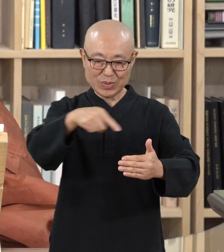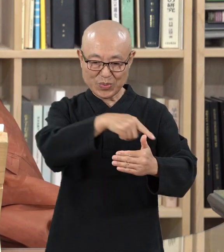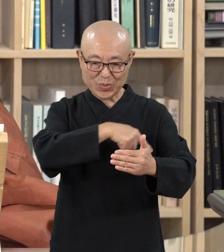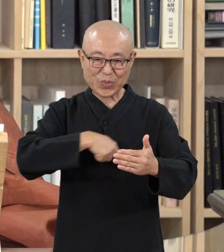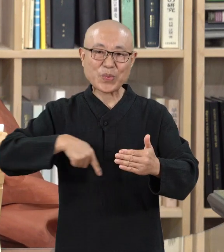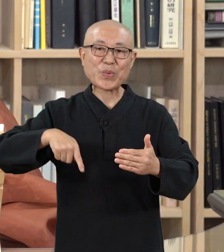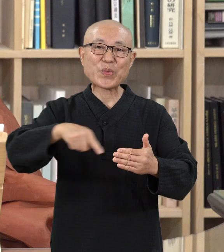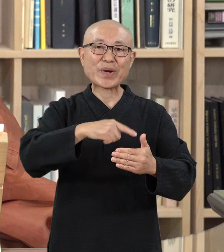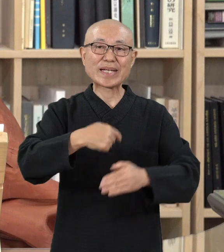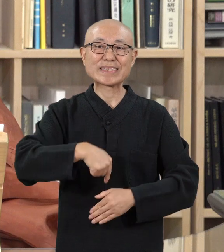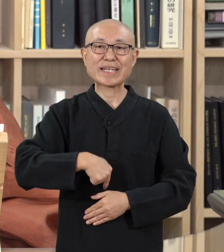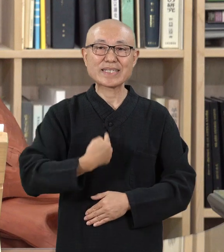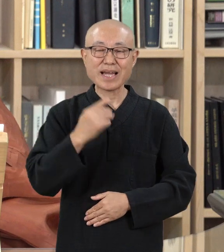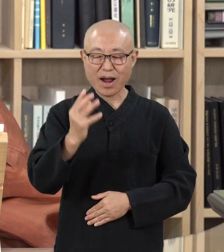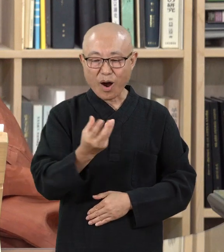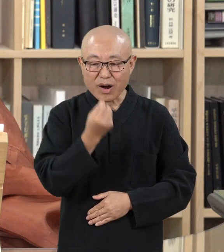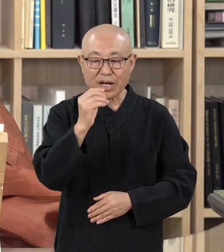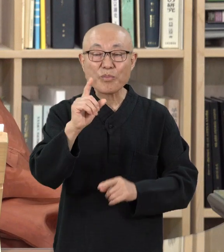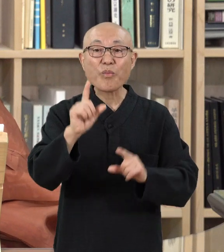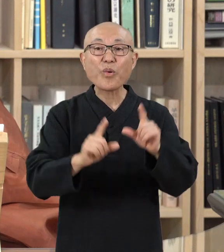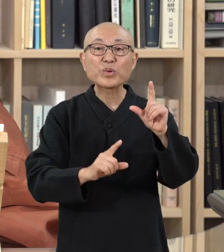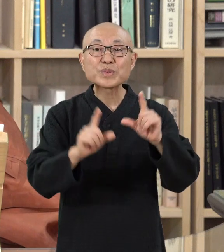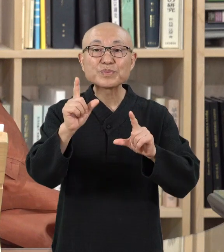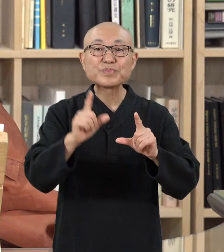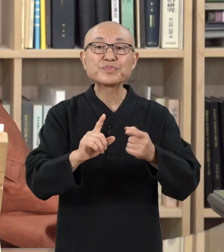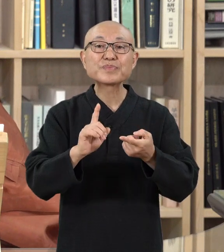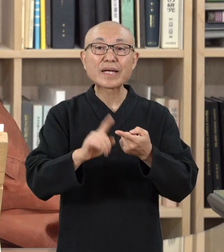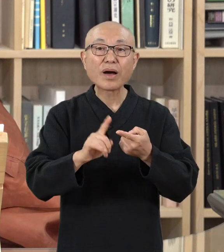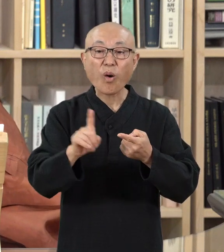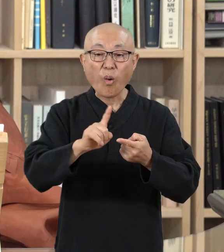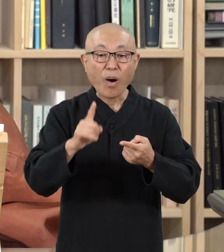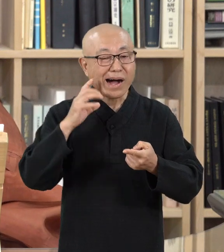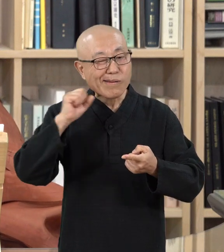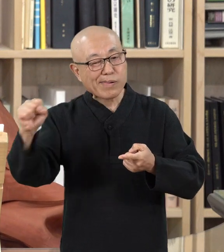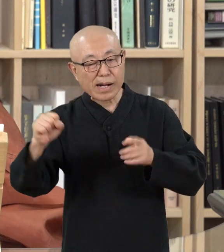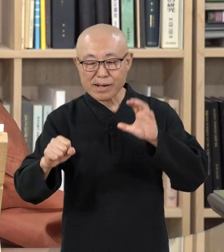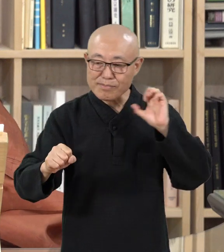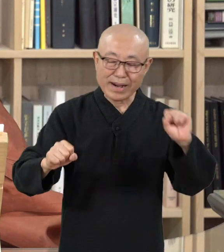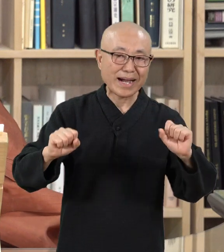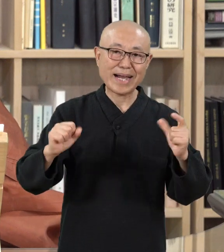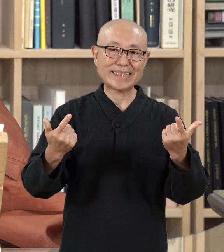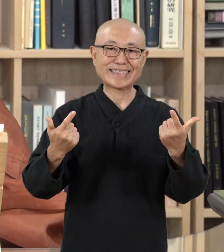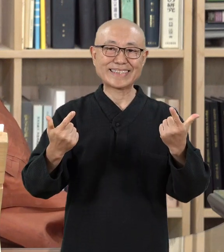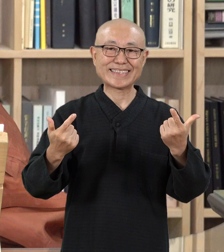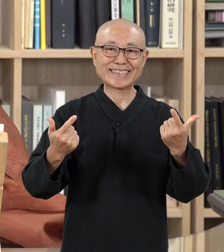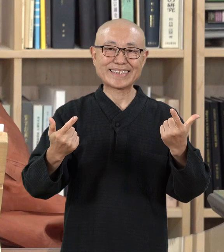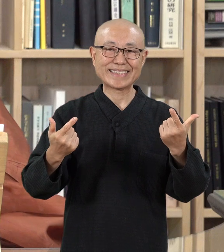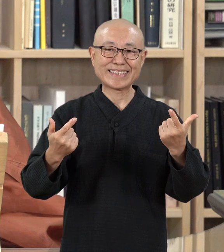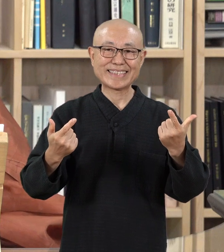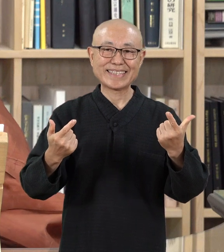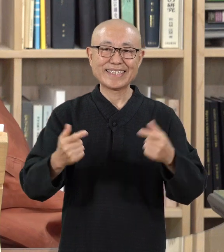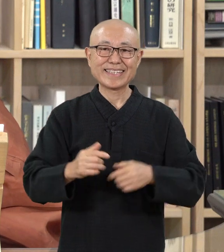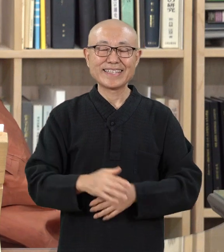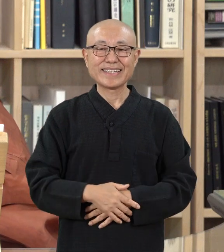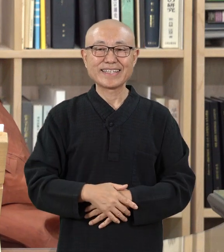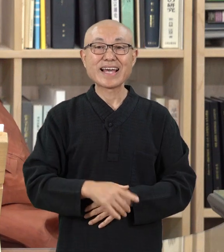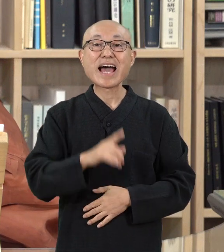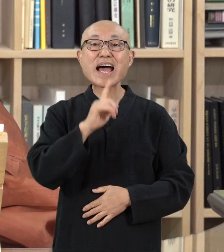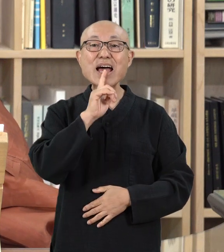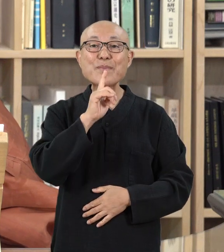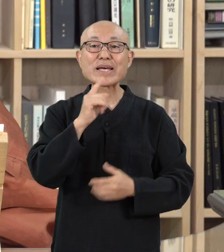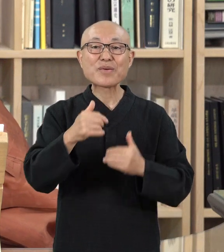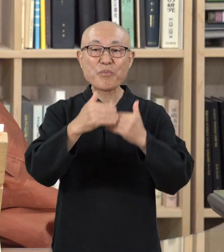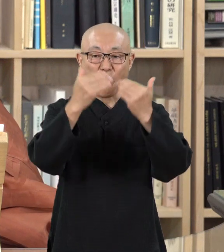자기 자신의 그 거룩한 모습, 어떠한 거에도 흔들리지 않는 그러한, 그래서 말씀드린